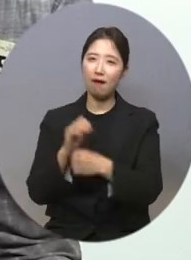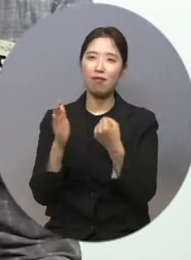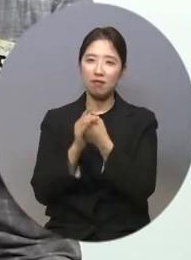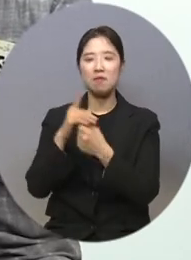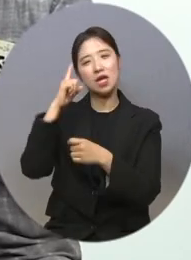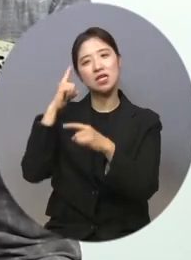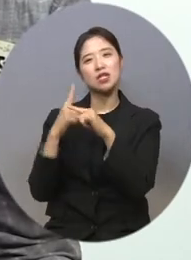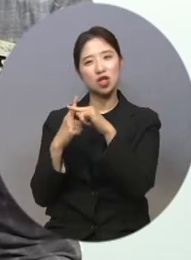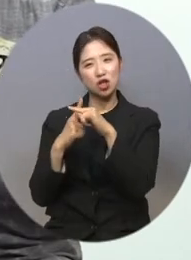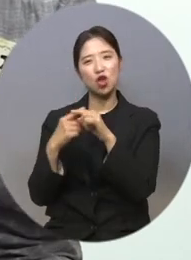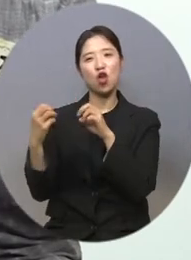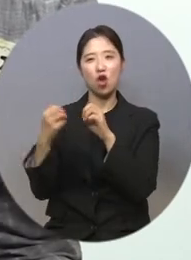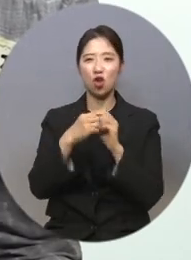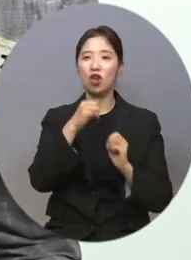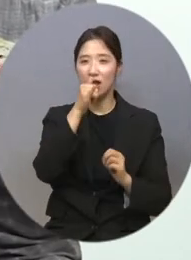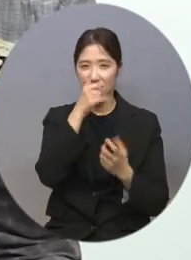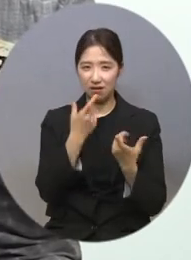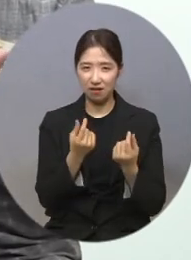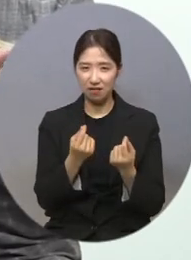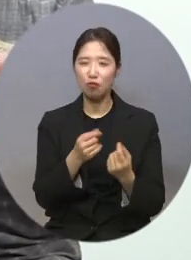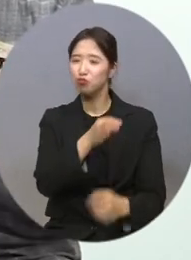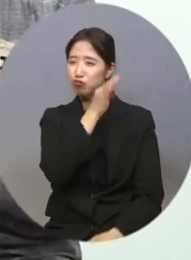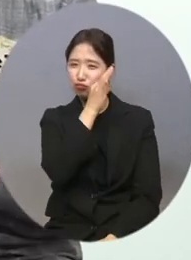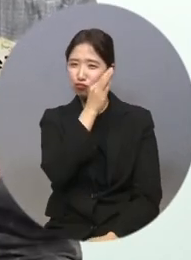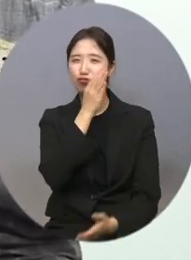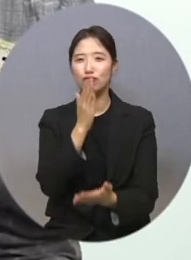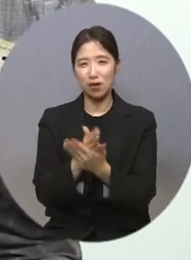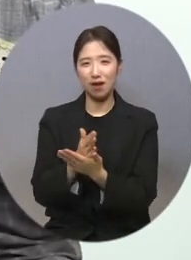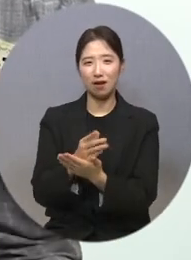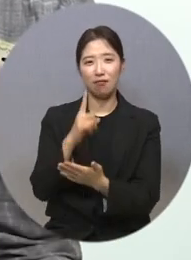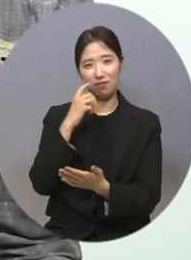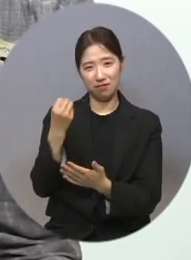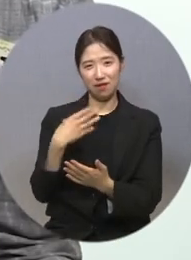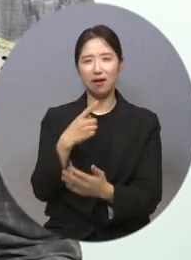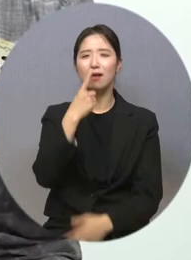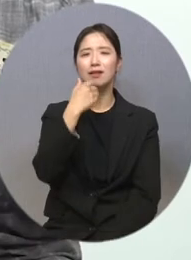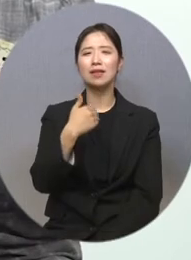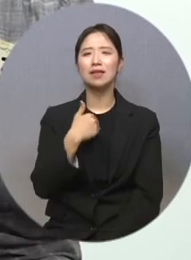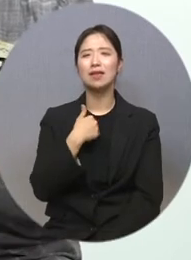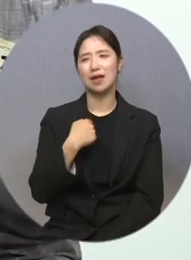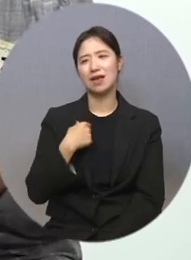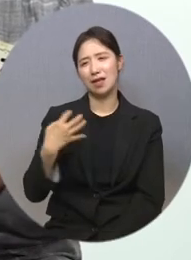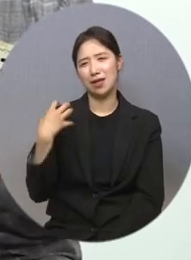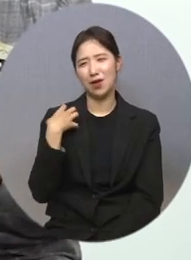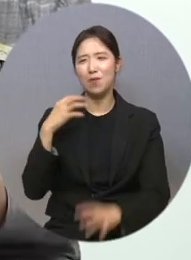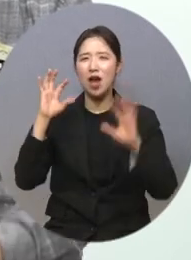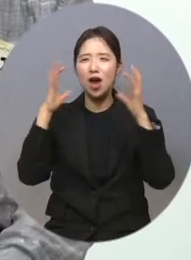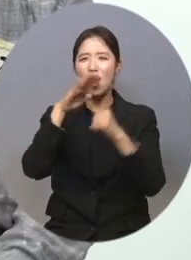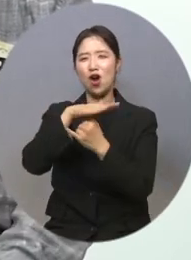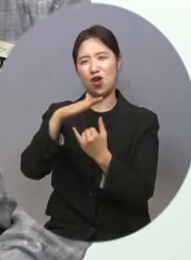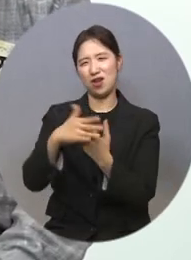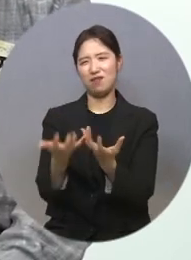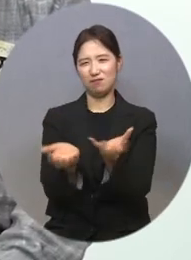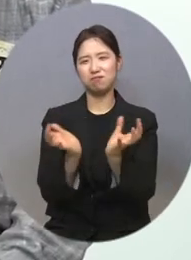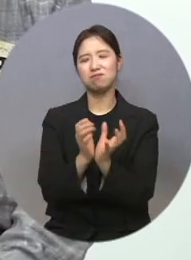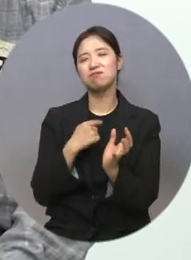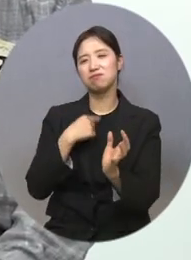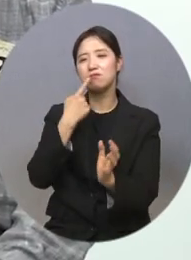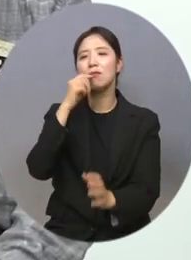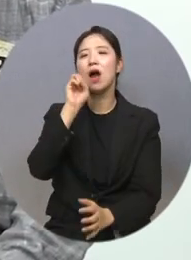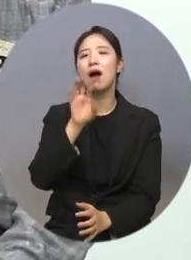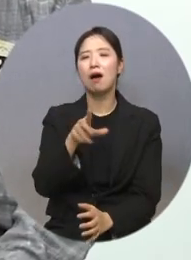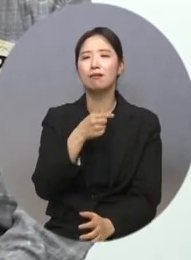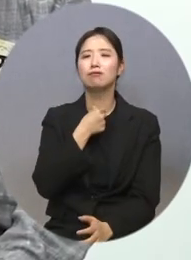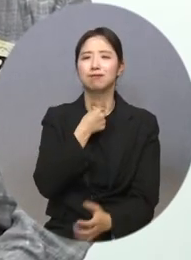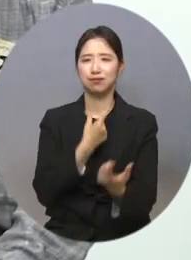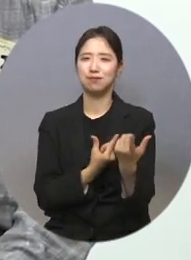받았다. 농문화에 대한 부끄러워할 필요가 없다. 사실은 제가 지금 맡고 있는 우리 어린이 부서 아이들한테도 사실 해주고 싶은 네.